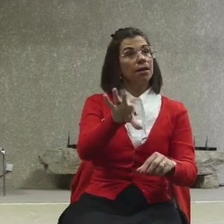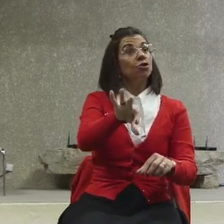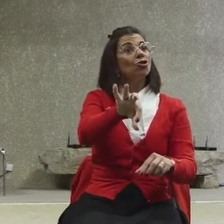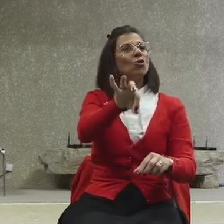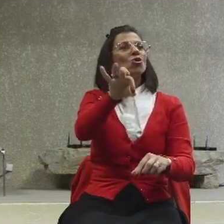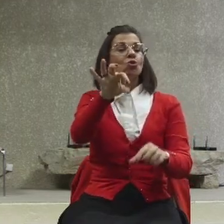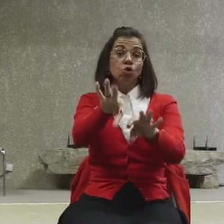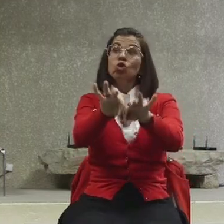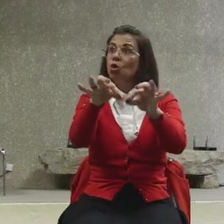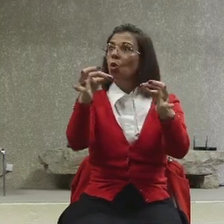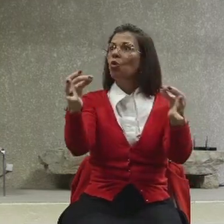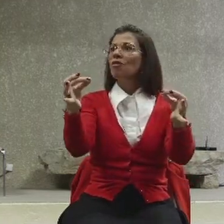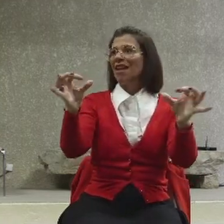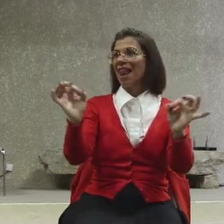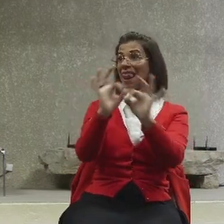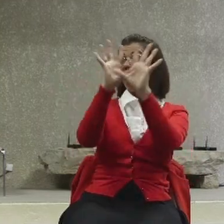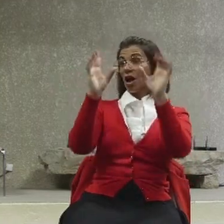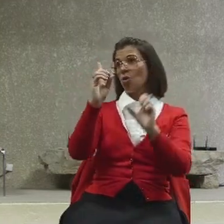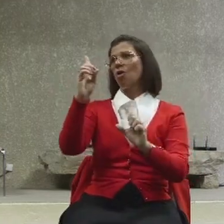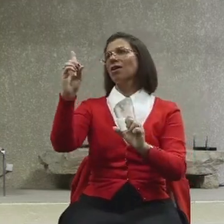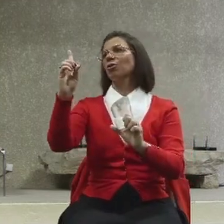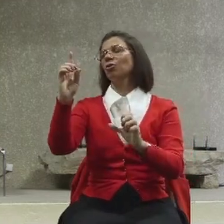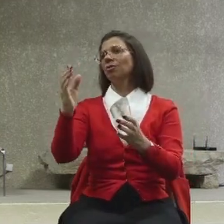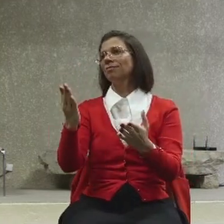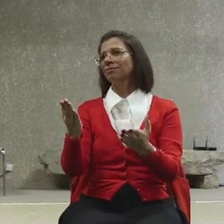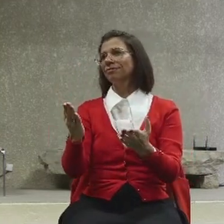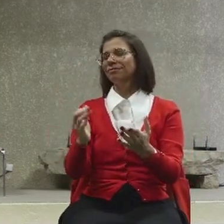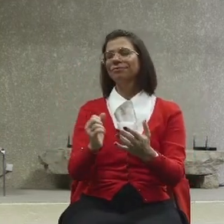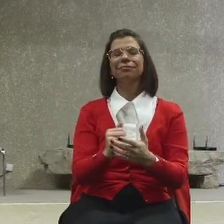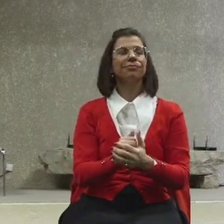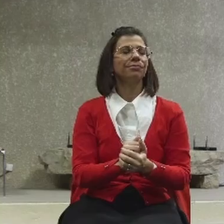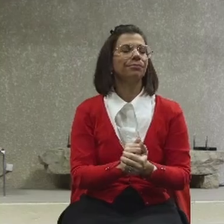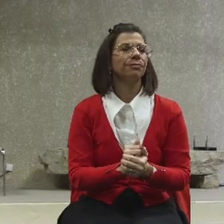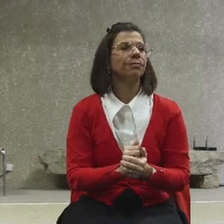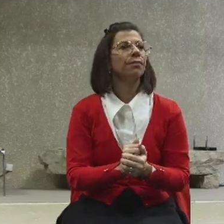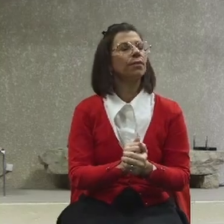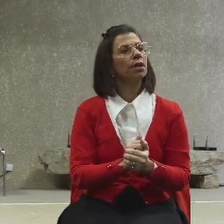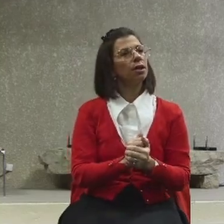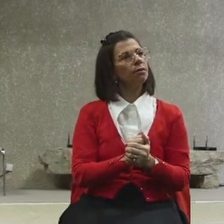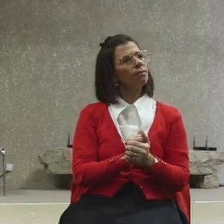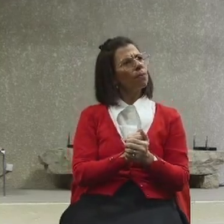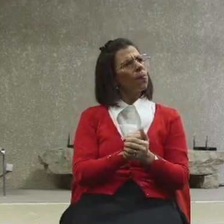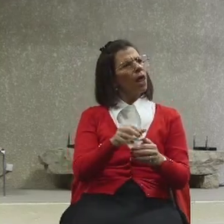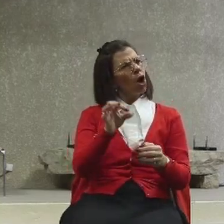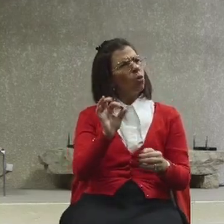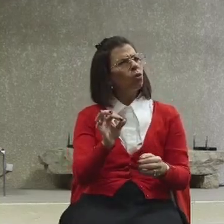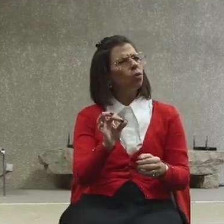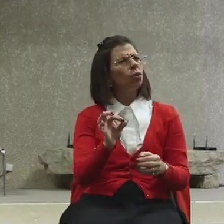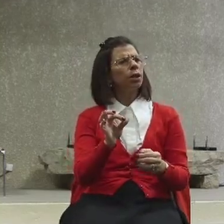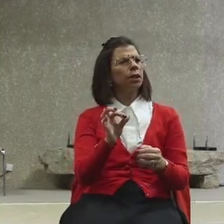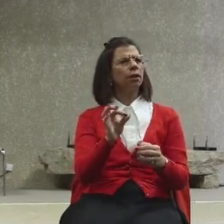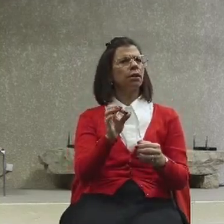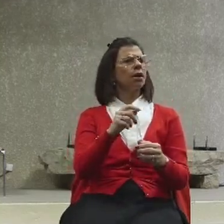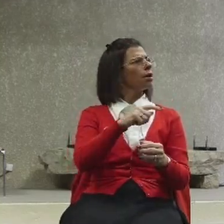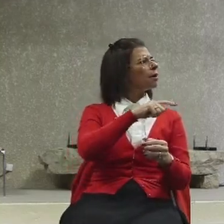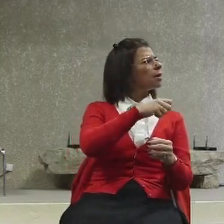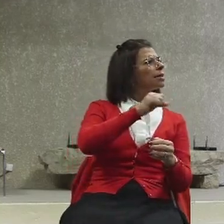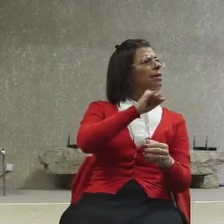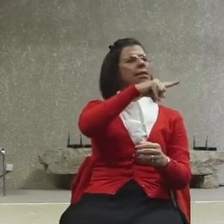La nouvelle création est aussi libre du passé. 2 Corinthiens 5, 17.